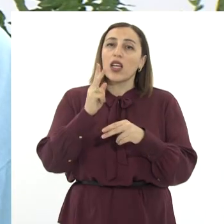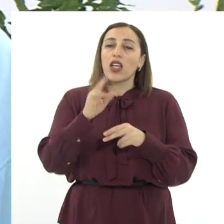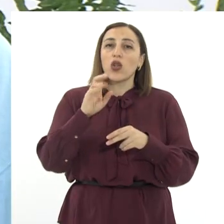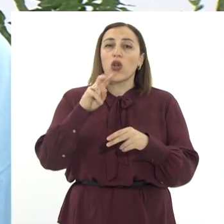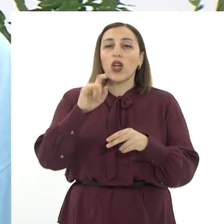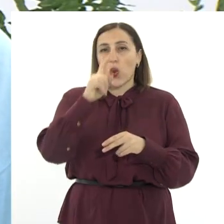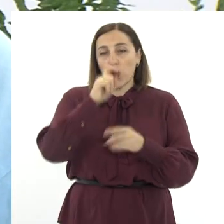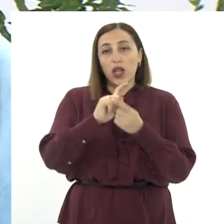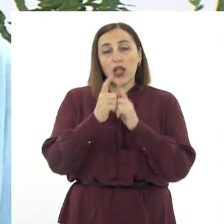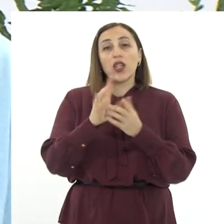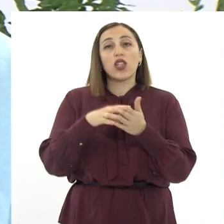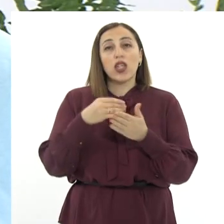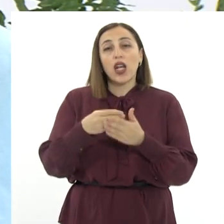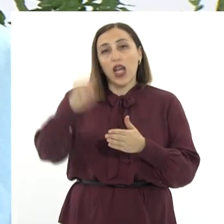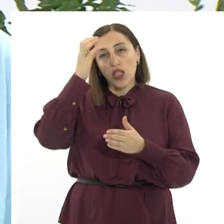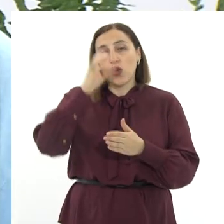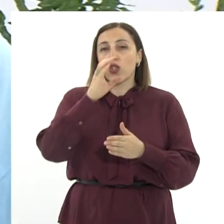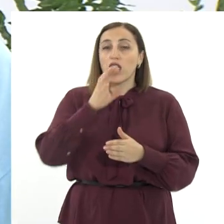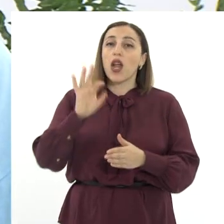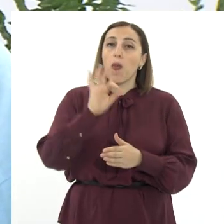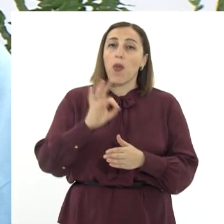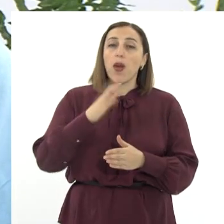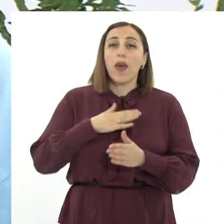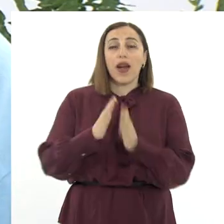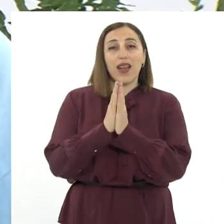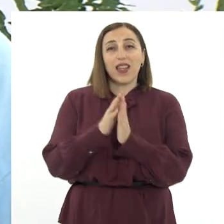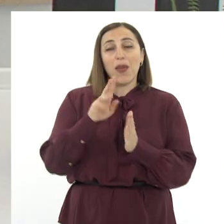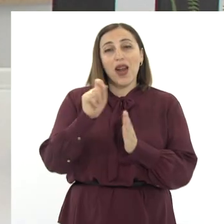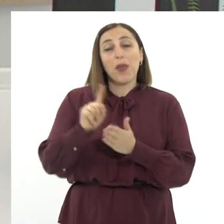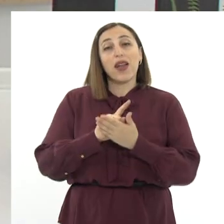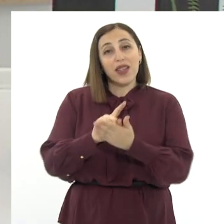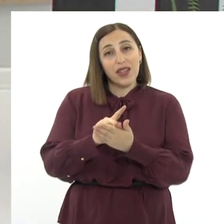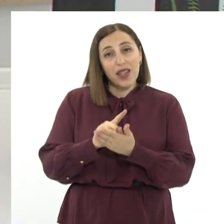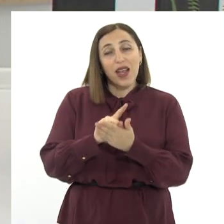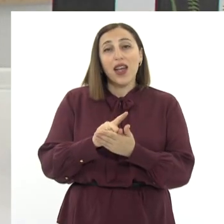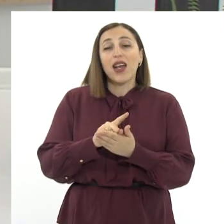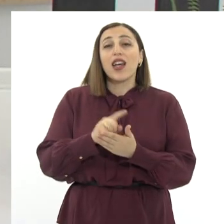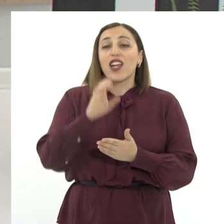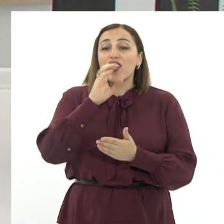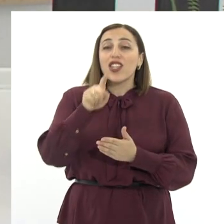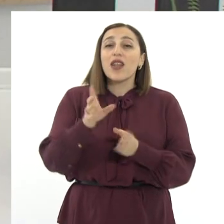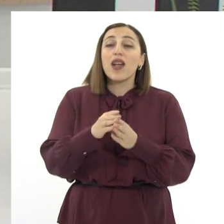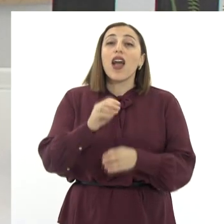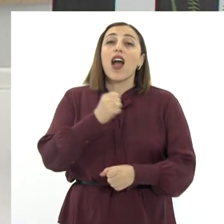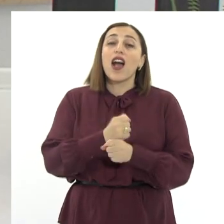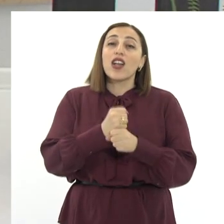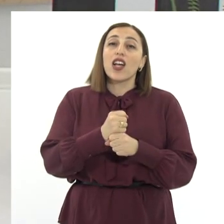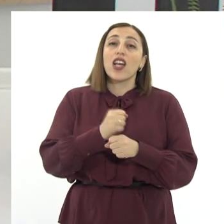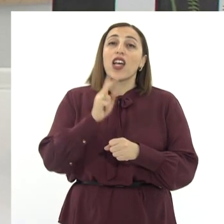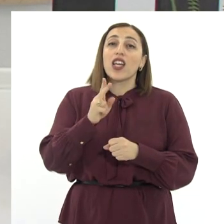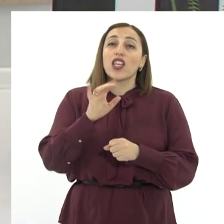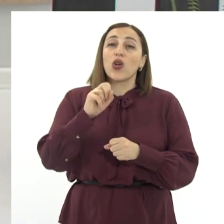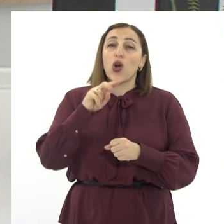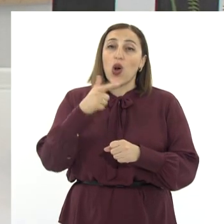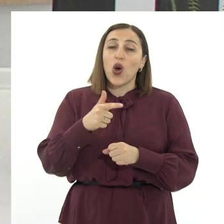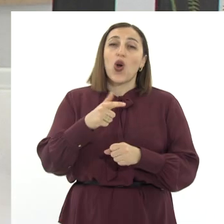վարժեցմամբ։ Կինոլոգիա հունարենից բառացի թարգմանաբար նշանակում է գիտություն շների մասին։ Մենք ընտրել ենք Մարիամին հարցազրույց հասկանալ մարտի հետ աշխատած